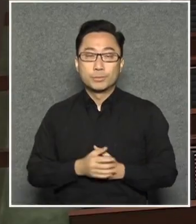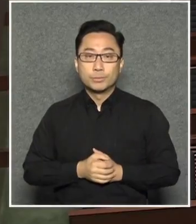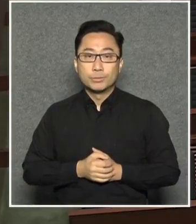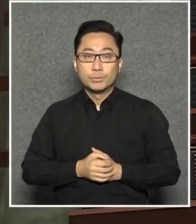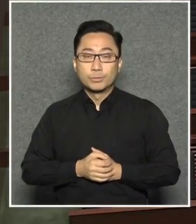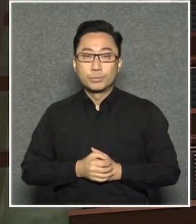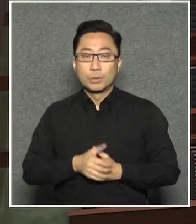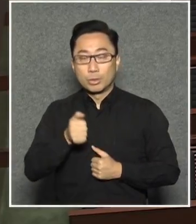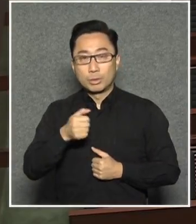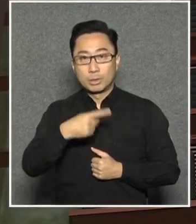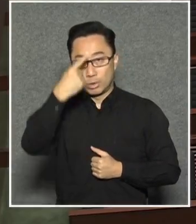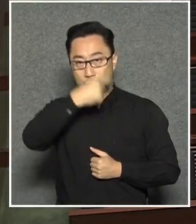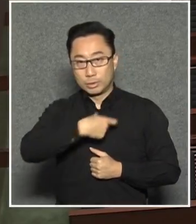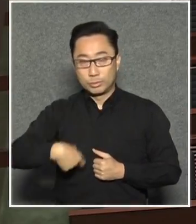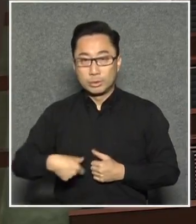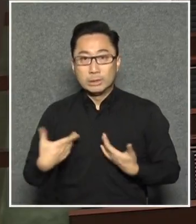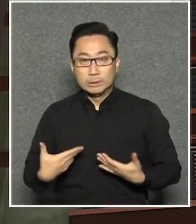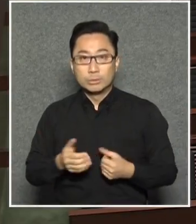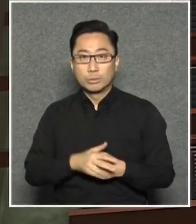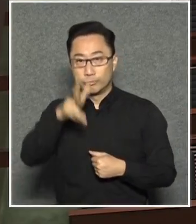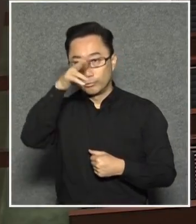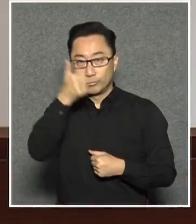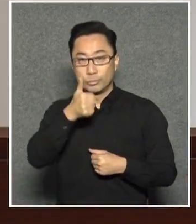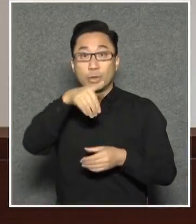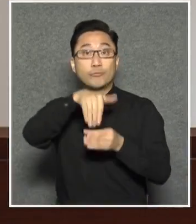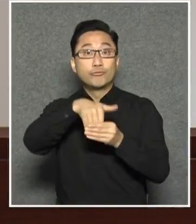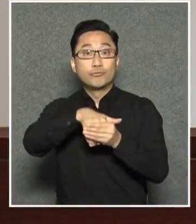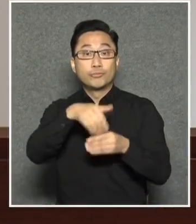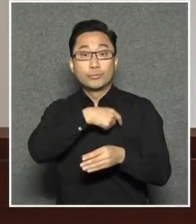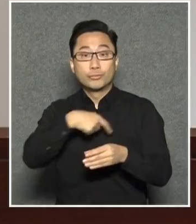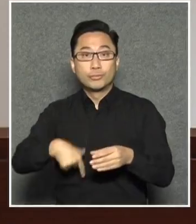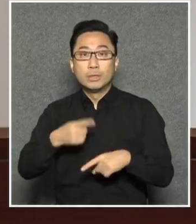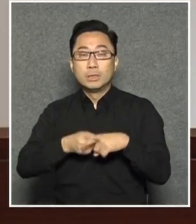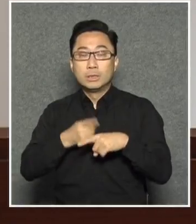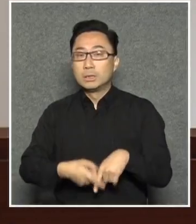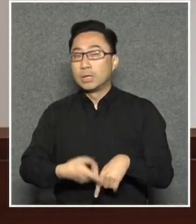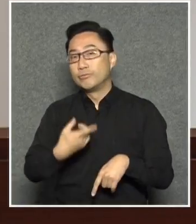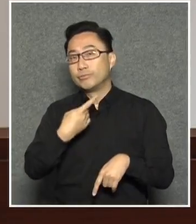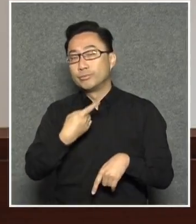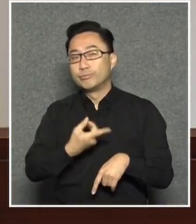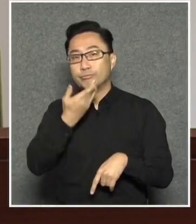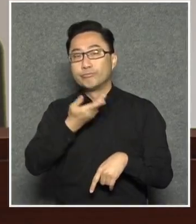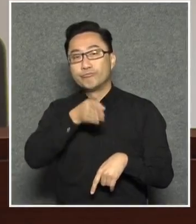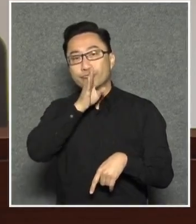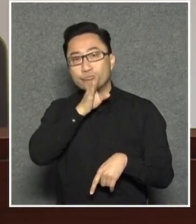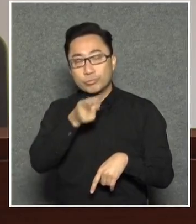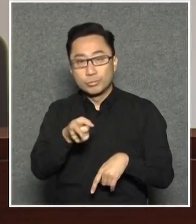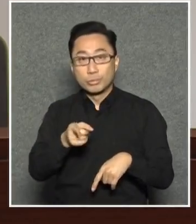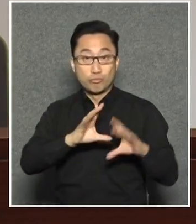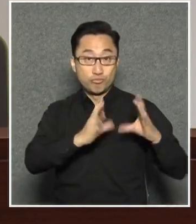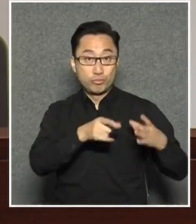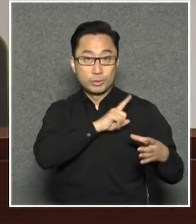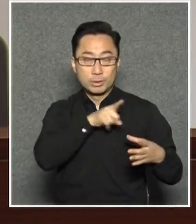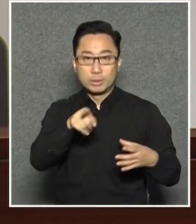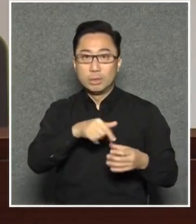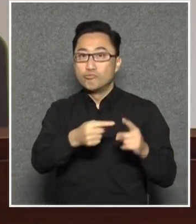多謝梁議員。這場特首選舉本身都是一場荒謬的小圈子選舉，市民沒得選，只可以吃